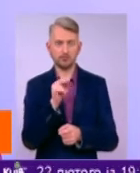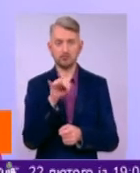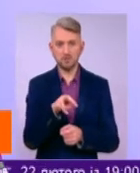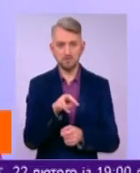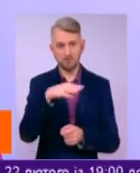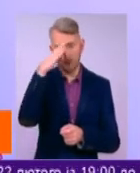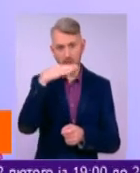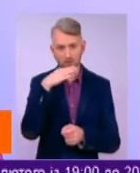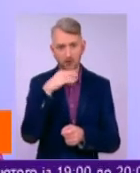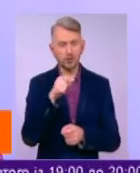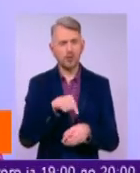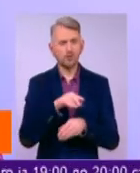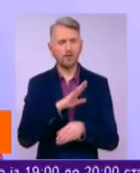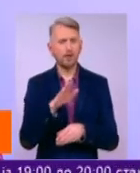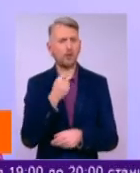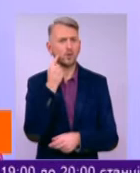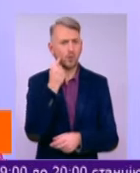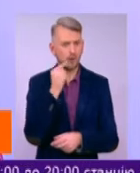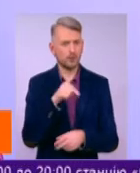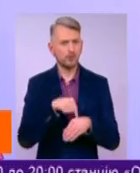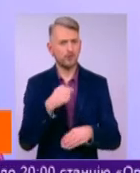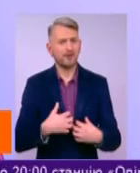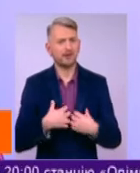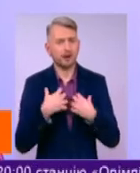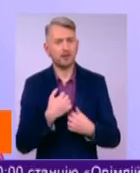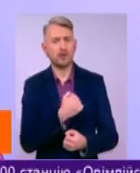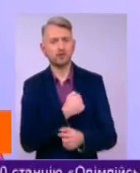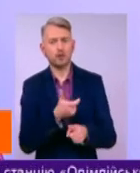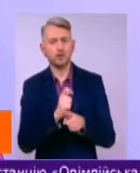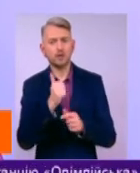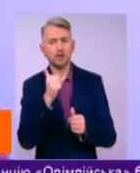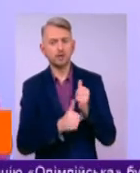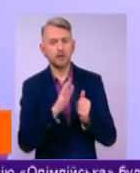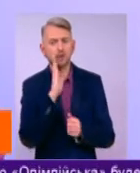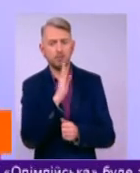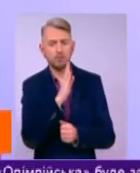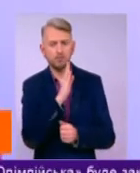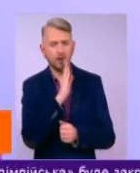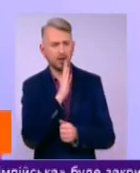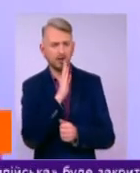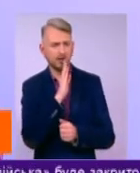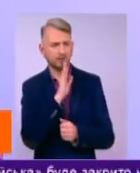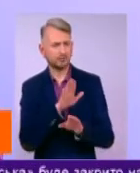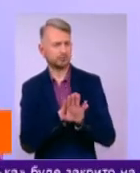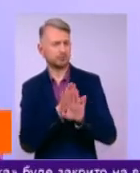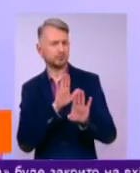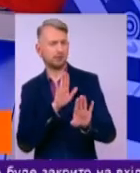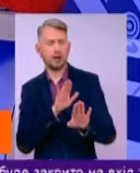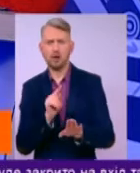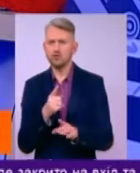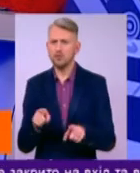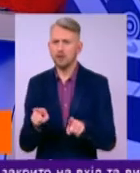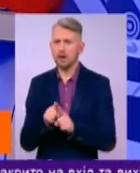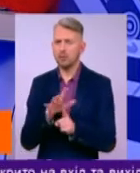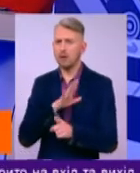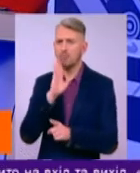сором. Вона відчуває страх і, на жаль, дуже часто мати відштовхує від себе цю інформацію. А чому так буває часто, що